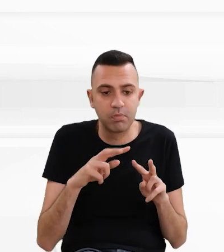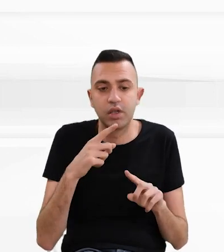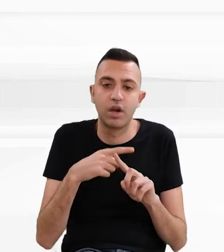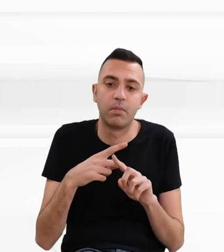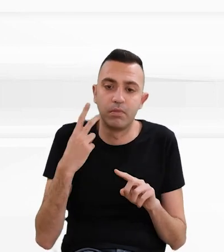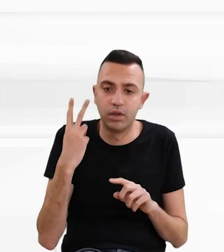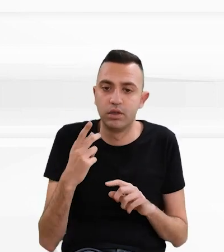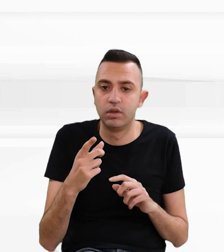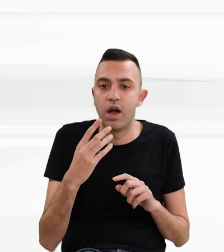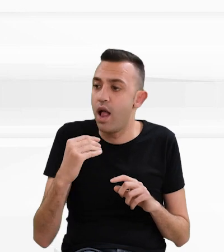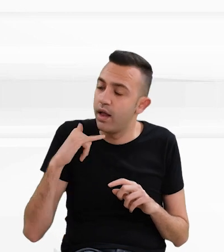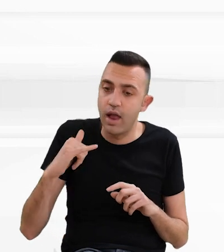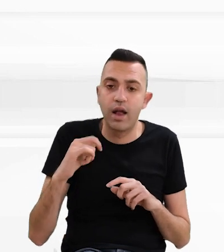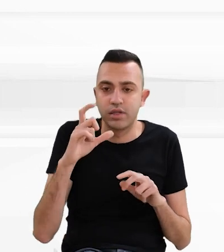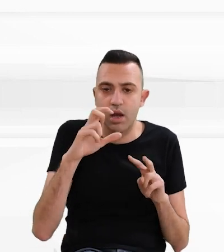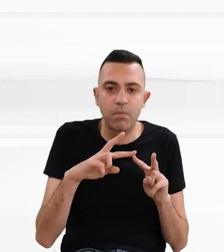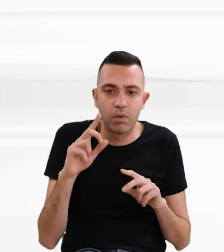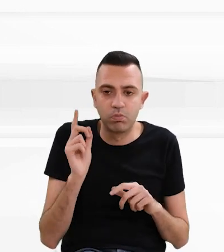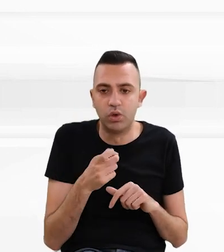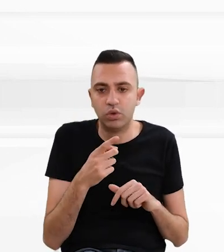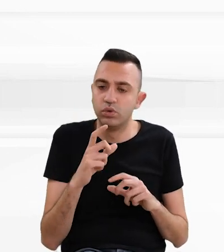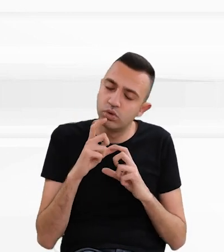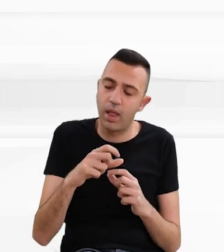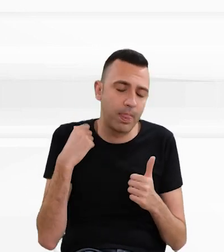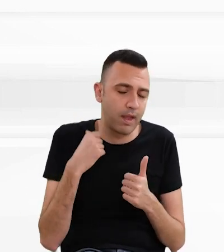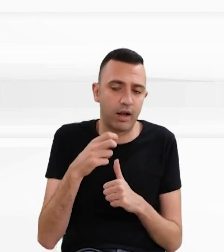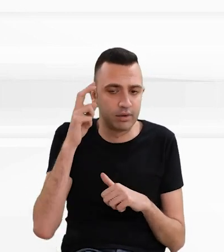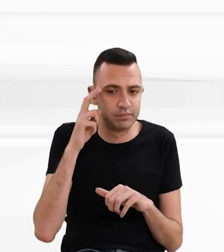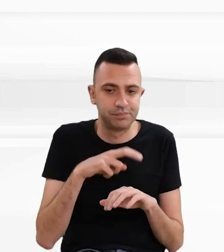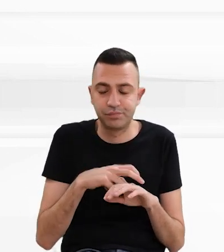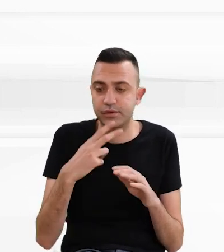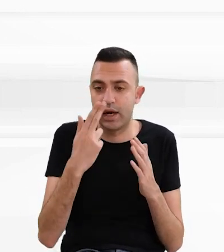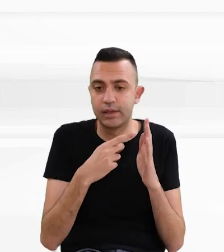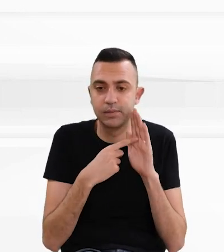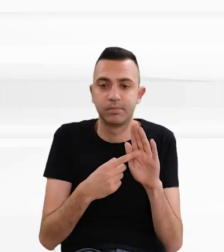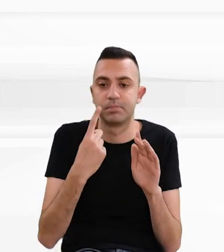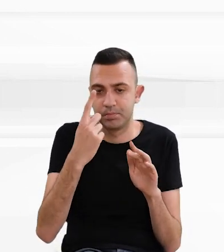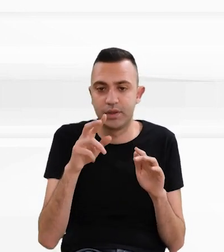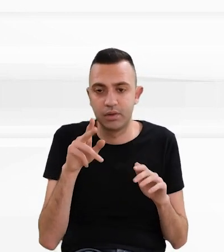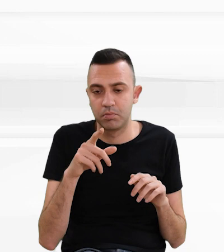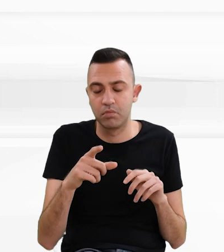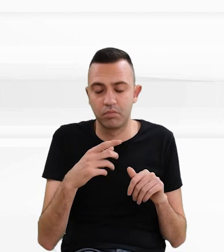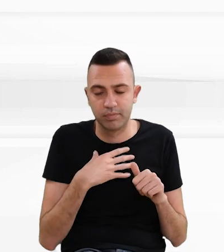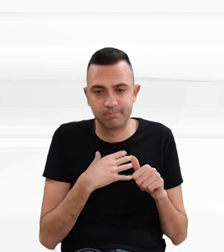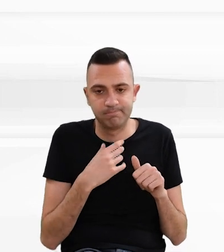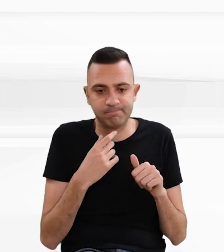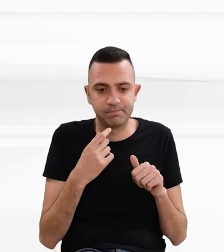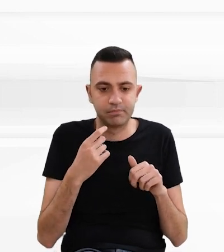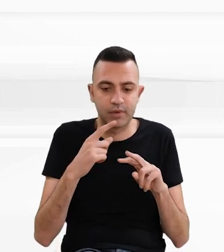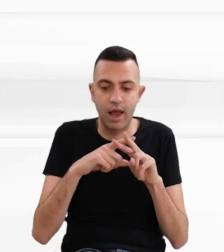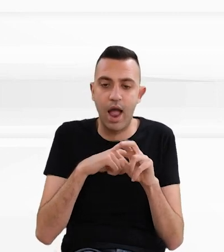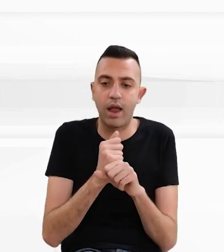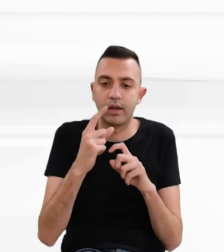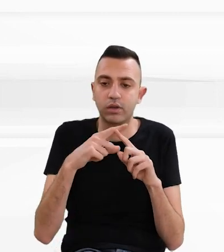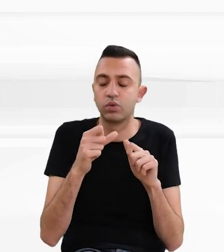iki Demek ki buradan da 52 santimetre bulduk Şu soruyu tekrar hatırlayalım şekil 1'deki ayrıt uzunlukları toplamı ki